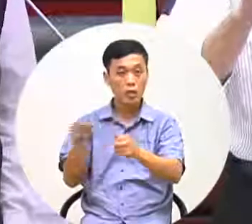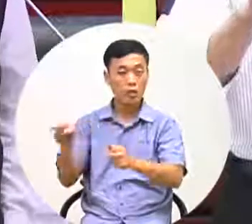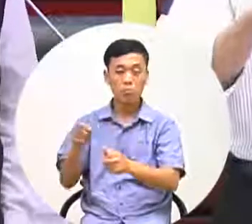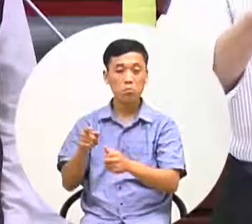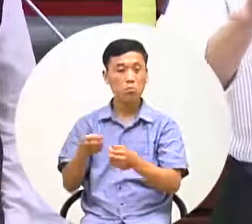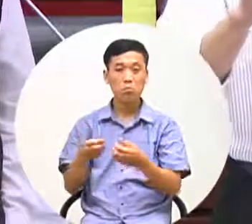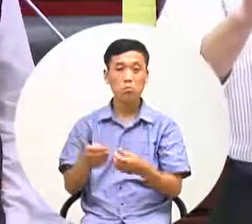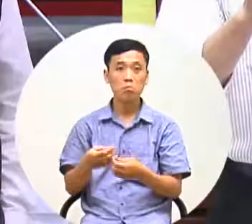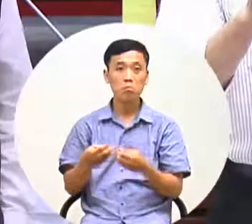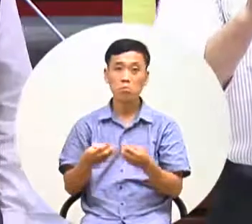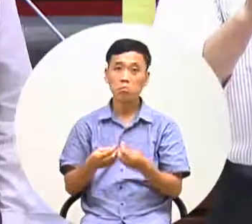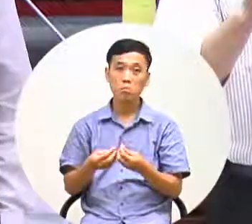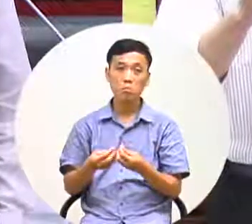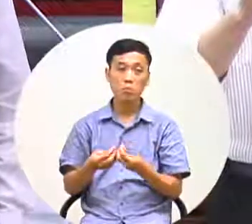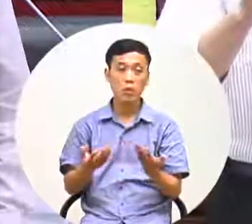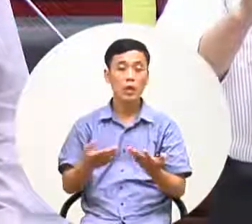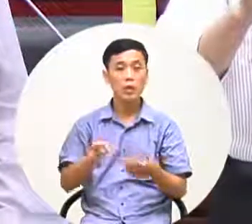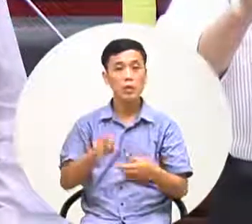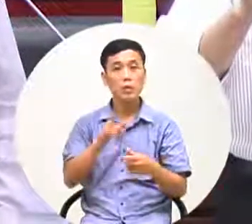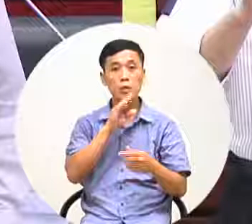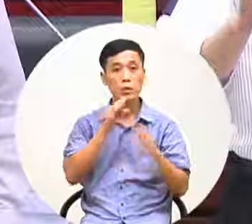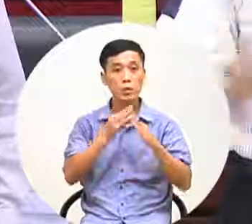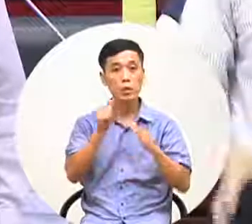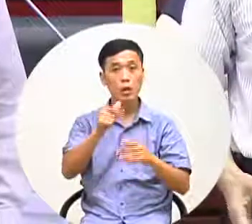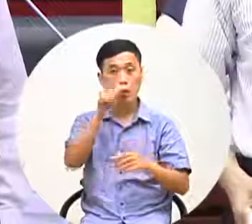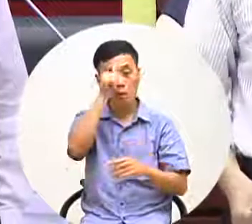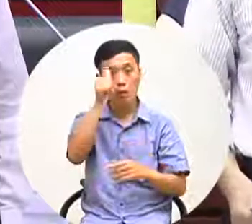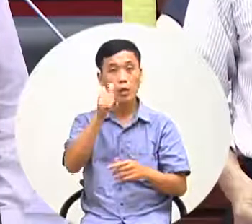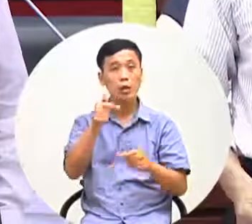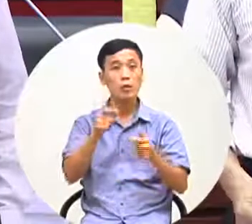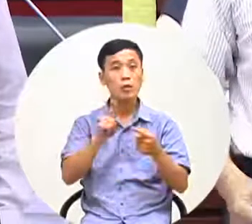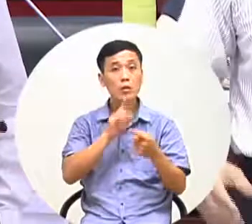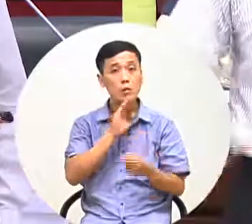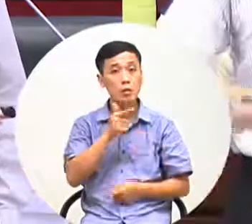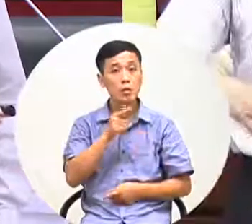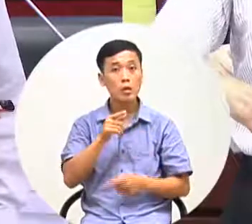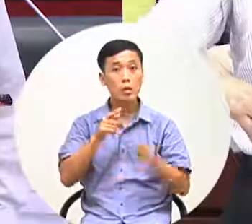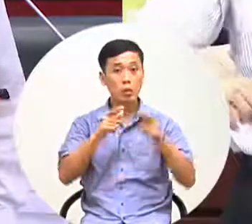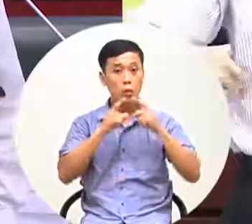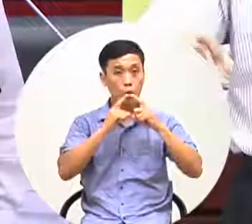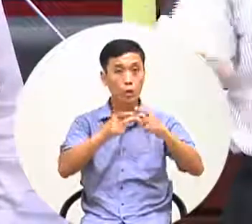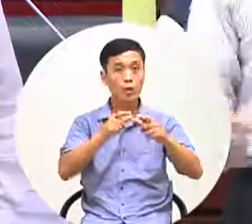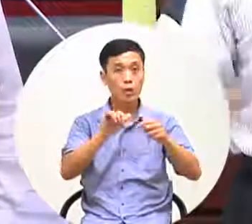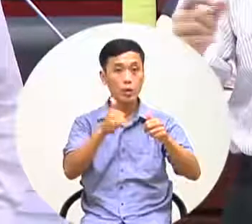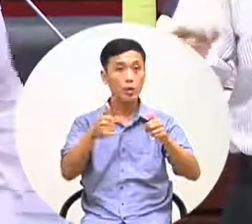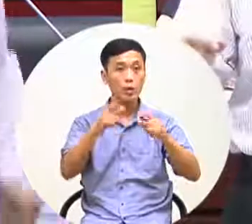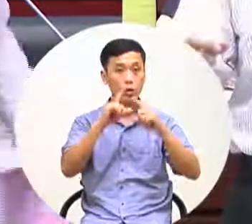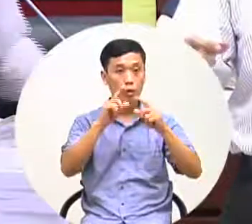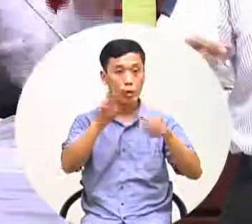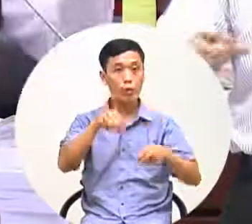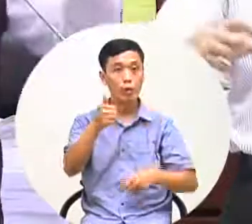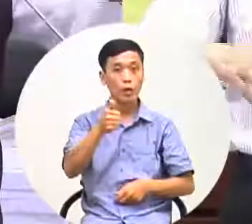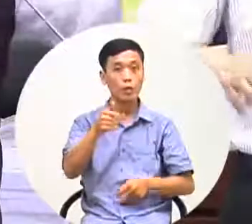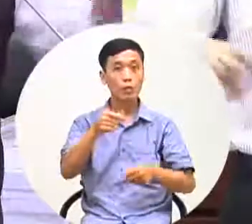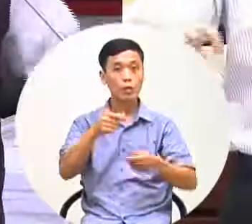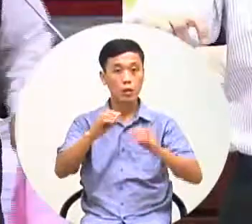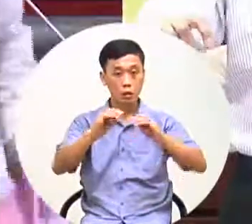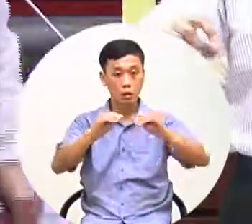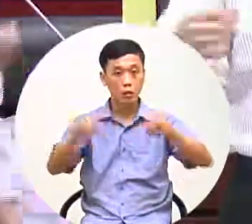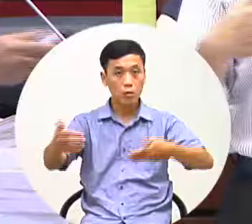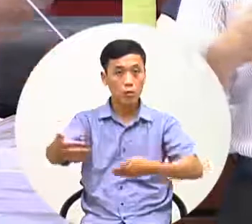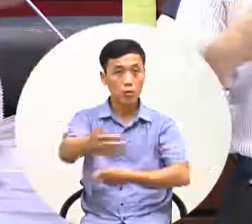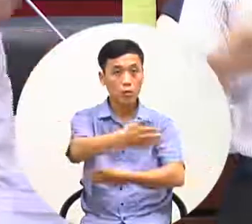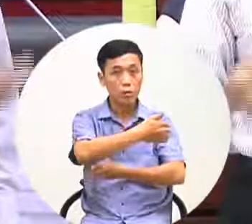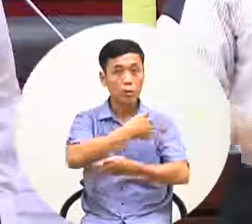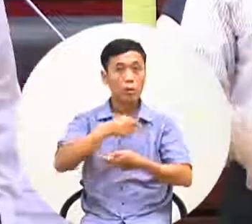长？ 跟留言报告哦，这个征收的话，他是有一个蓄力机关， 反正这个是你事务的事